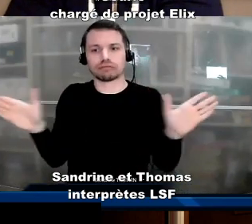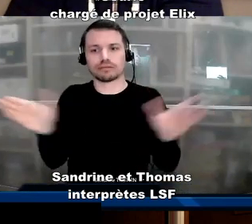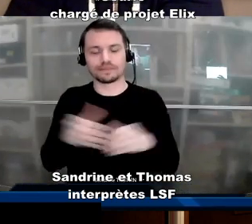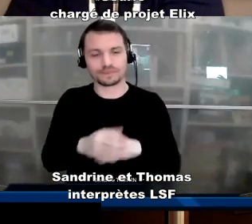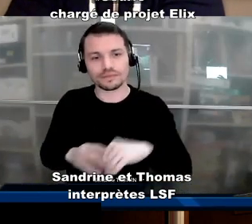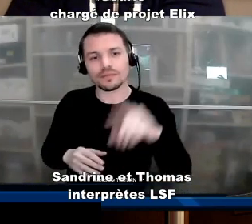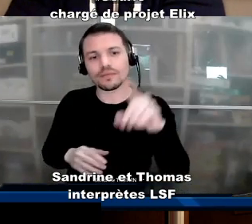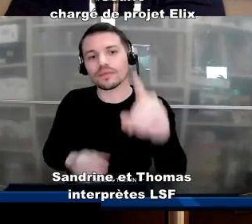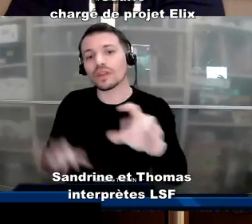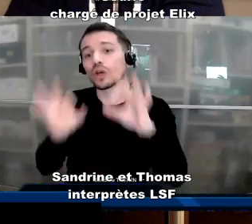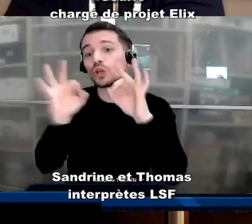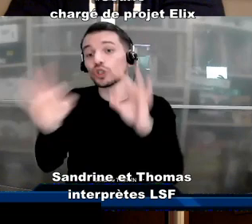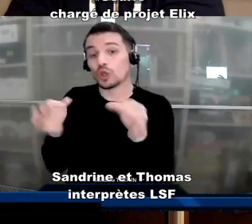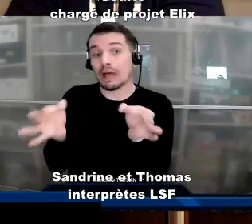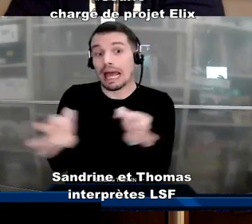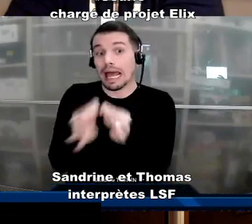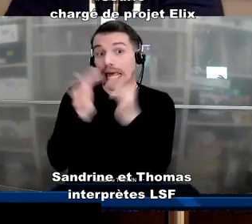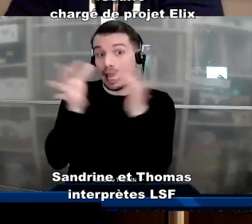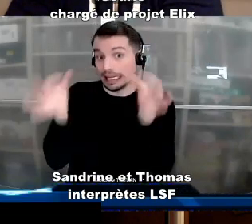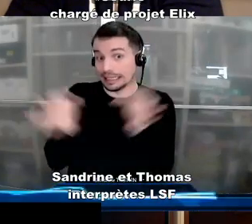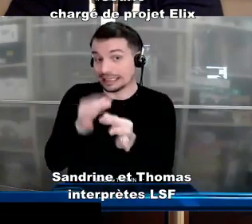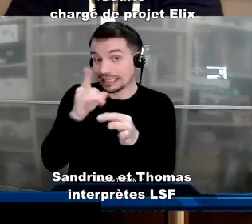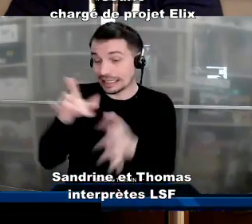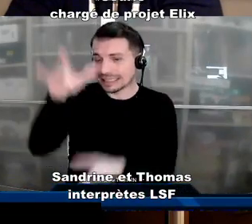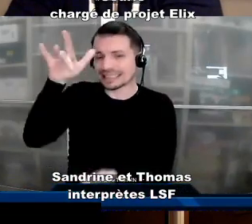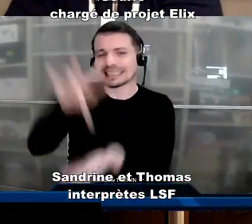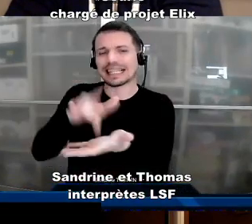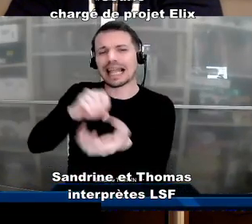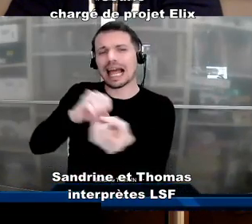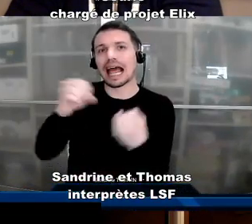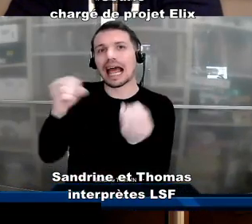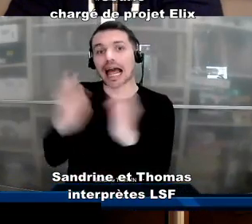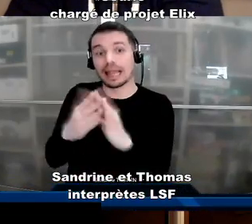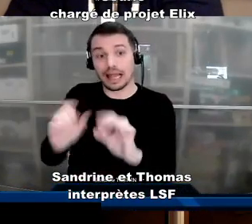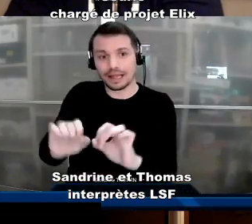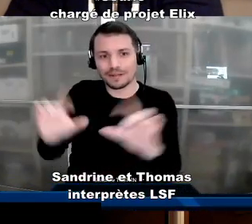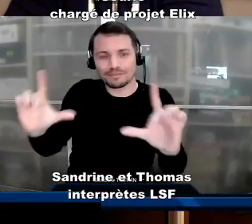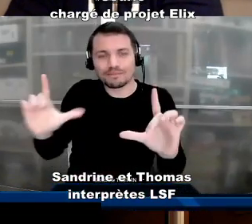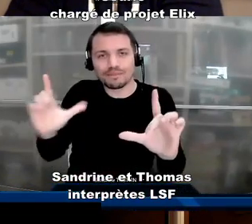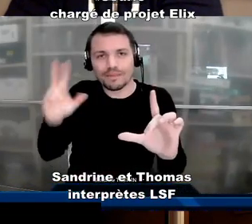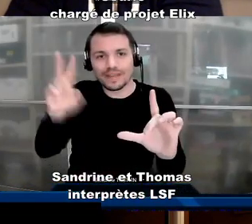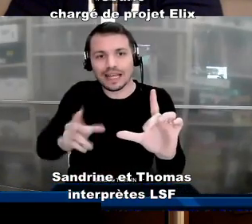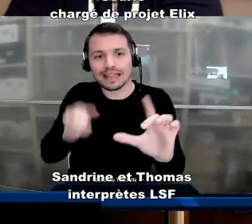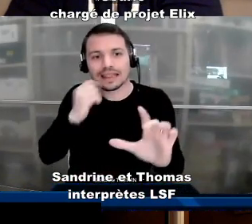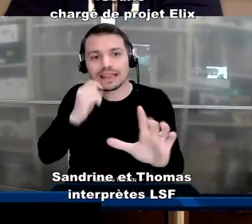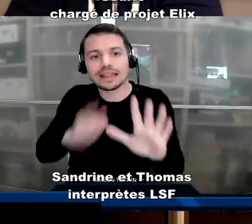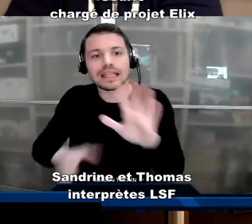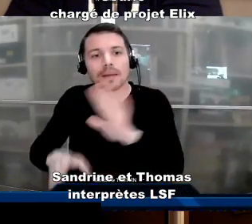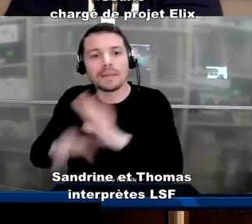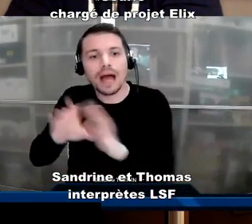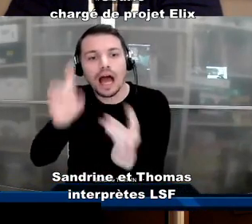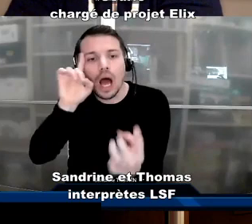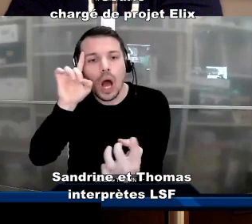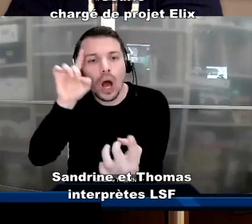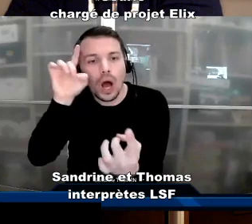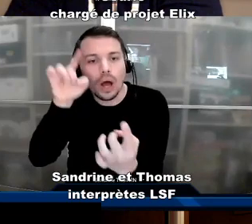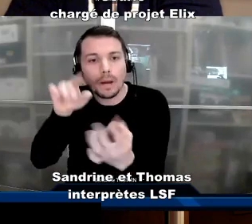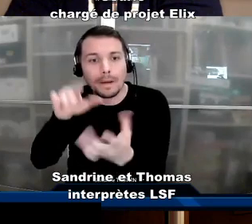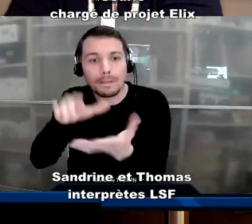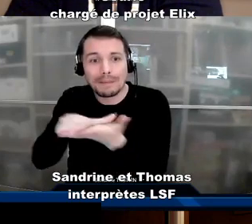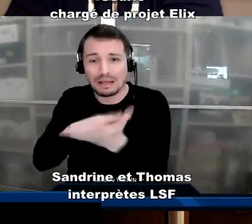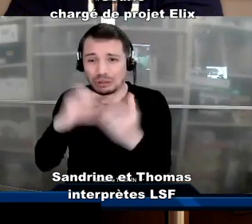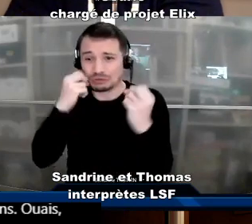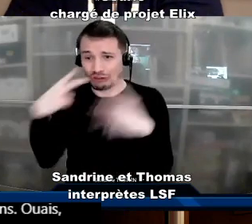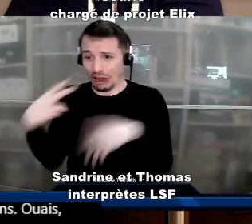Elix, sur le site internet, l'objectif premier qui était « Oh, je suis désolée, j'ai mon chat